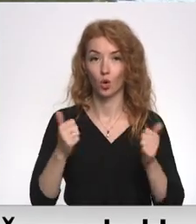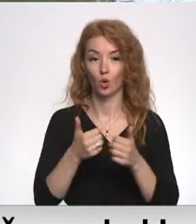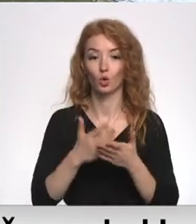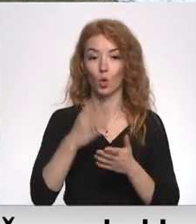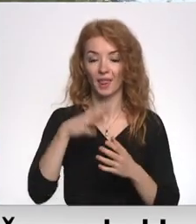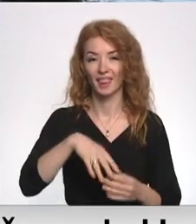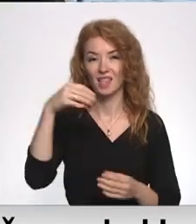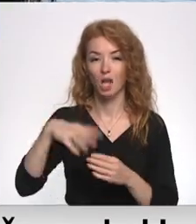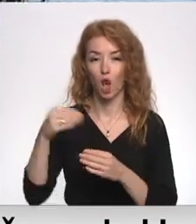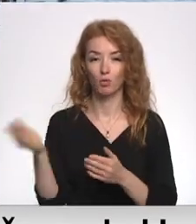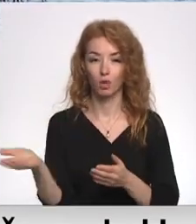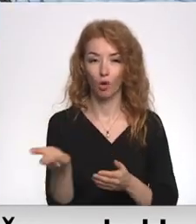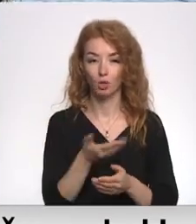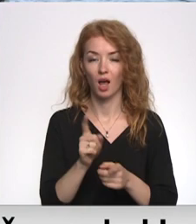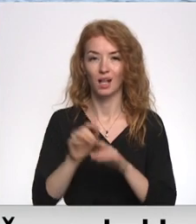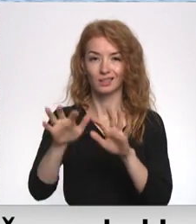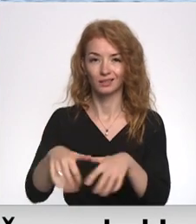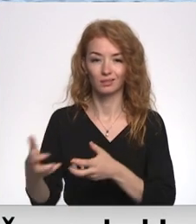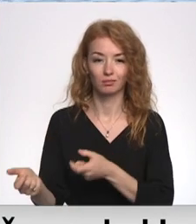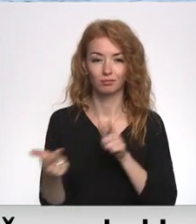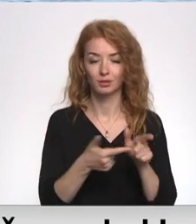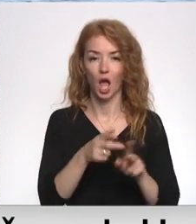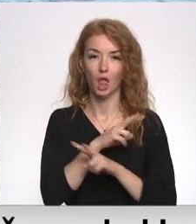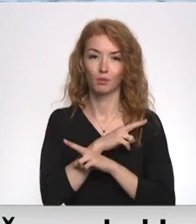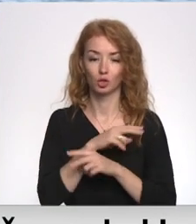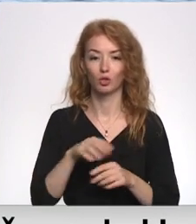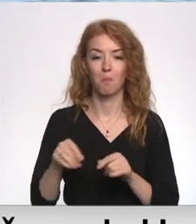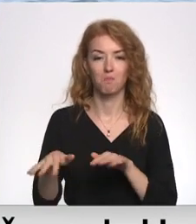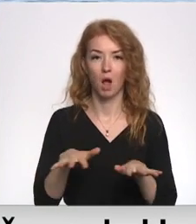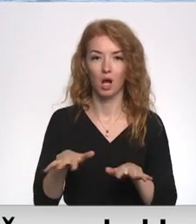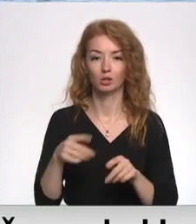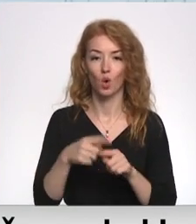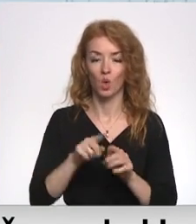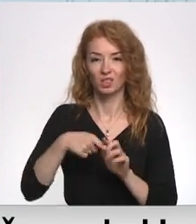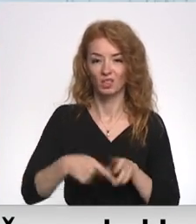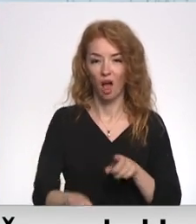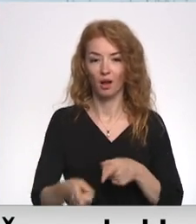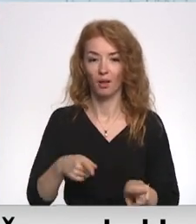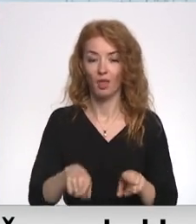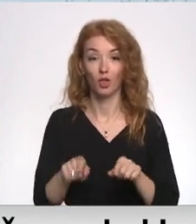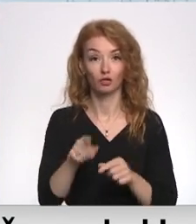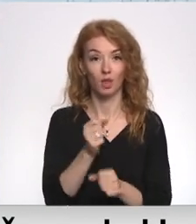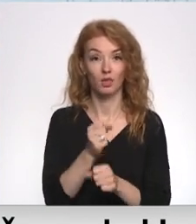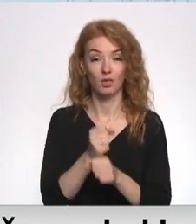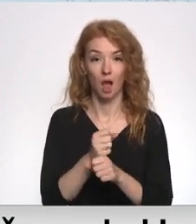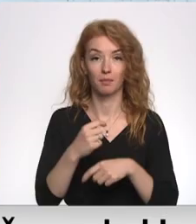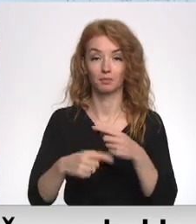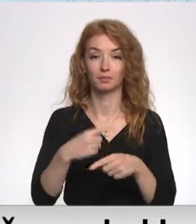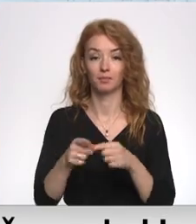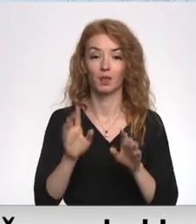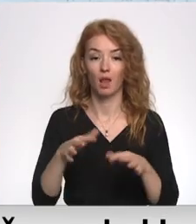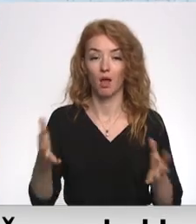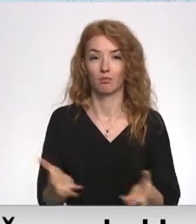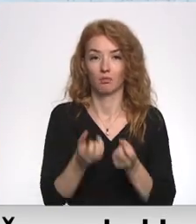niedru pļaušana, gan tiek izvākta sakrājusies atmirušo niedru masa un niedru sakneņi. Minētie darbi rit biotopu un sugu